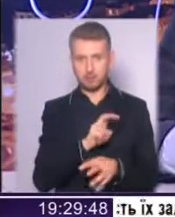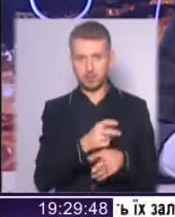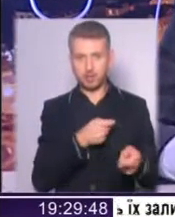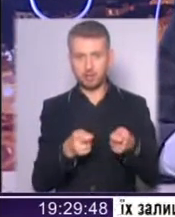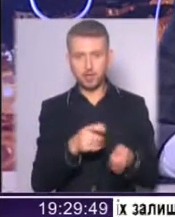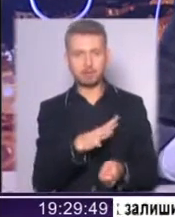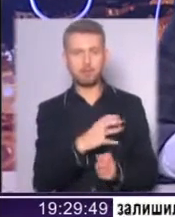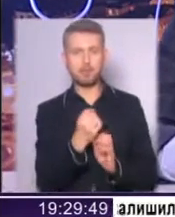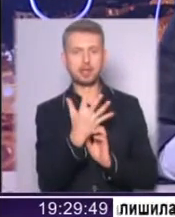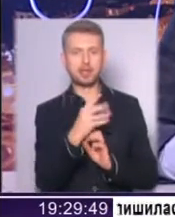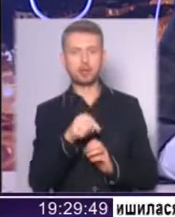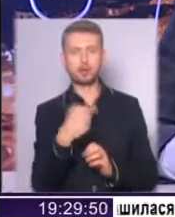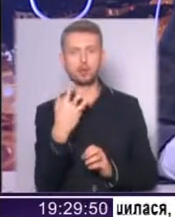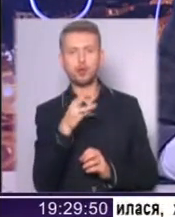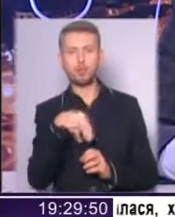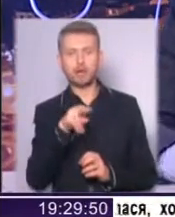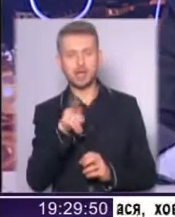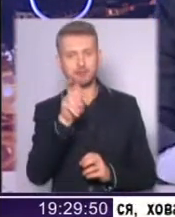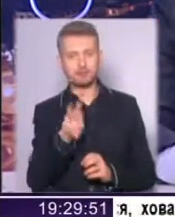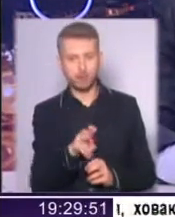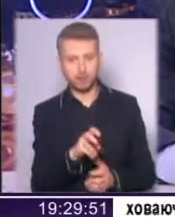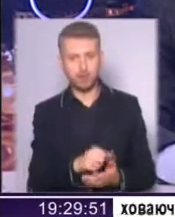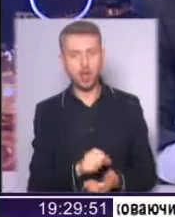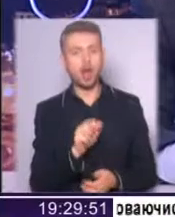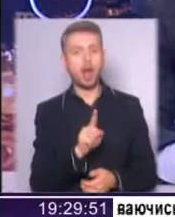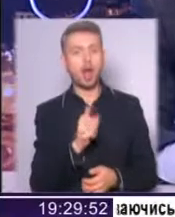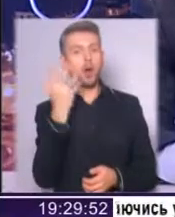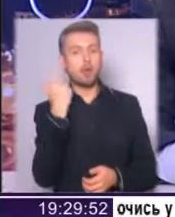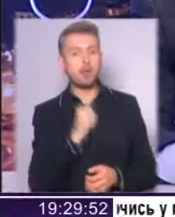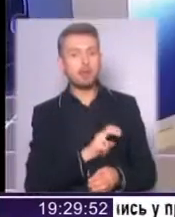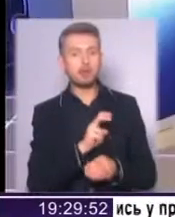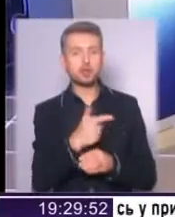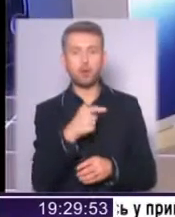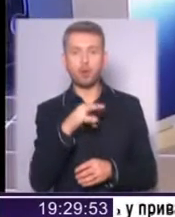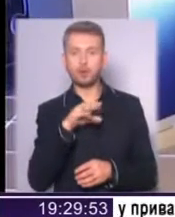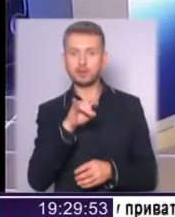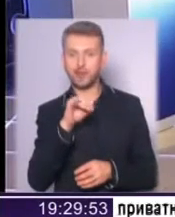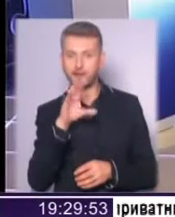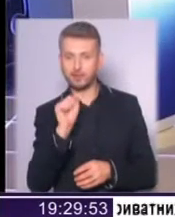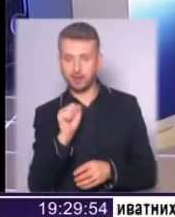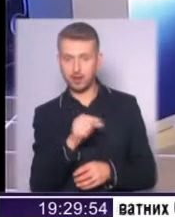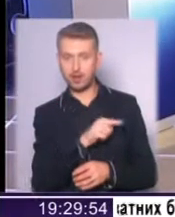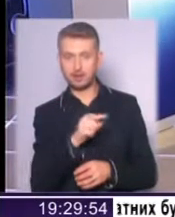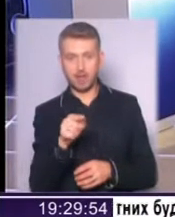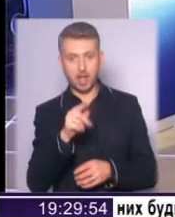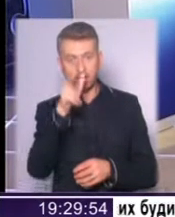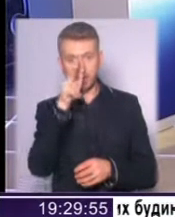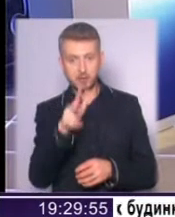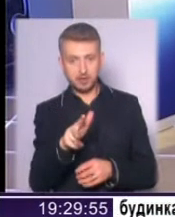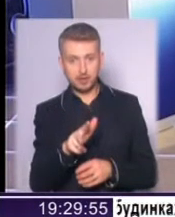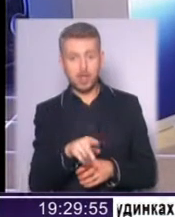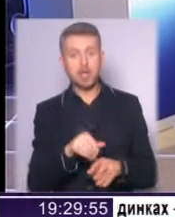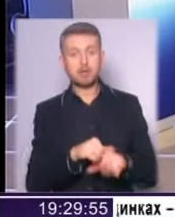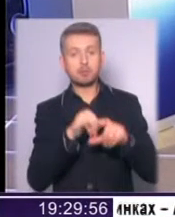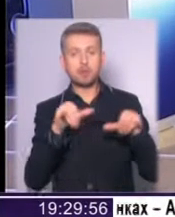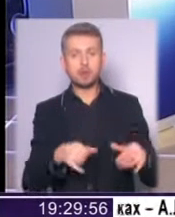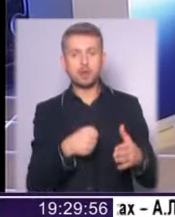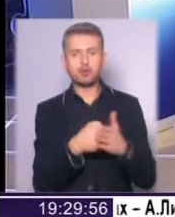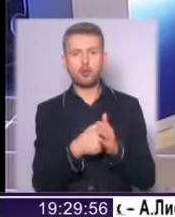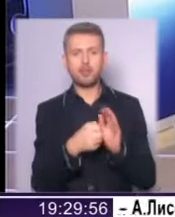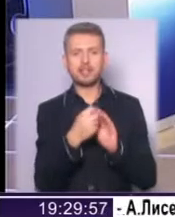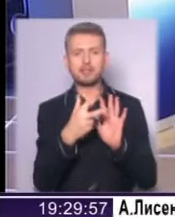Але ви зайдете зараз на сайт Національного банку за березень місяць, і ви побачите, що на той час золотовалютні резерви, а він в лютому